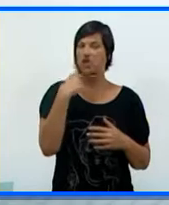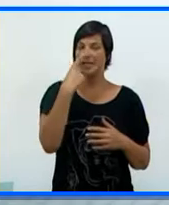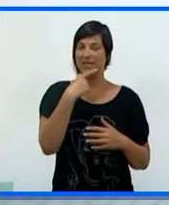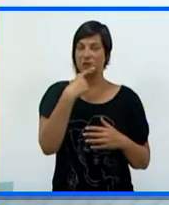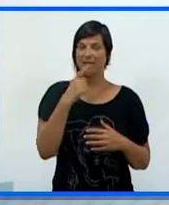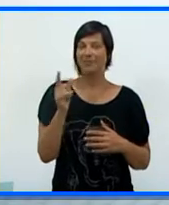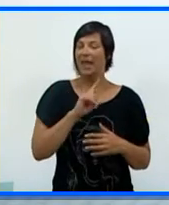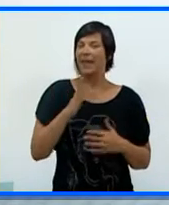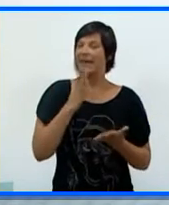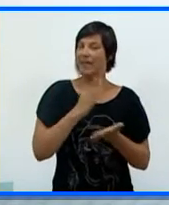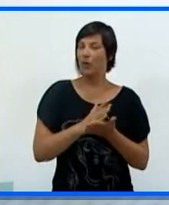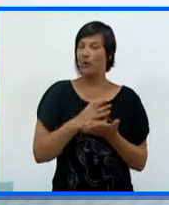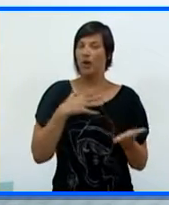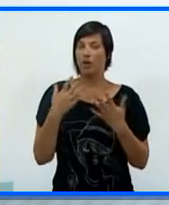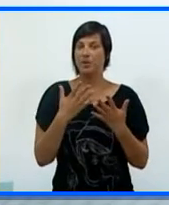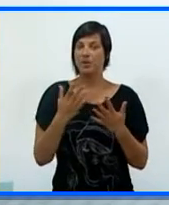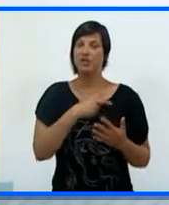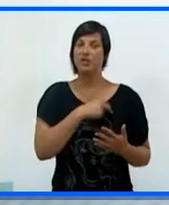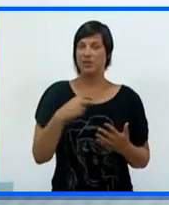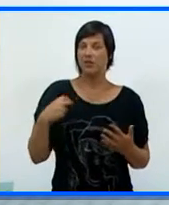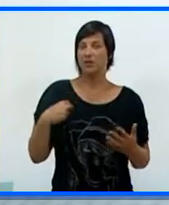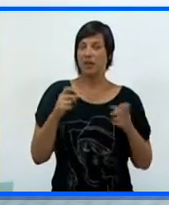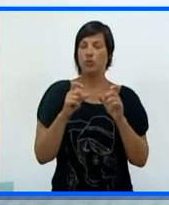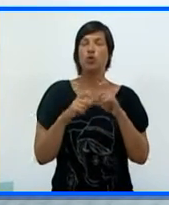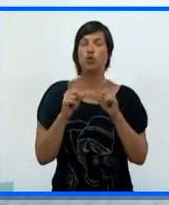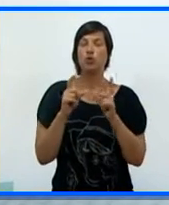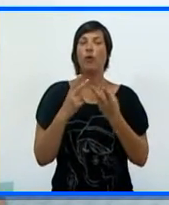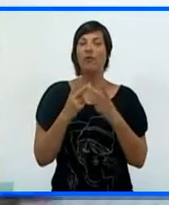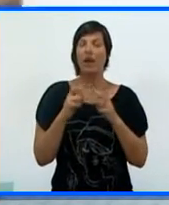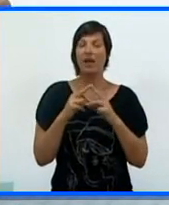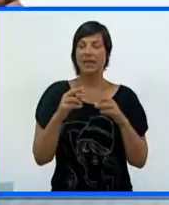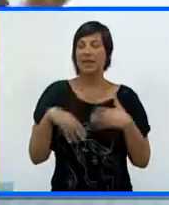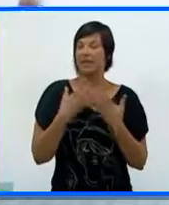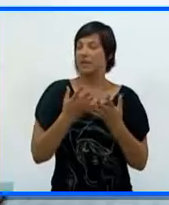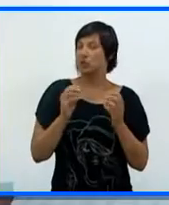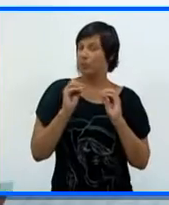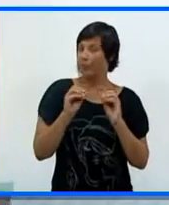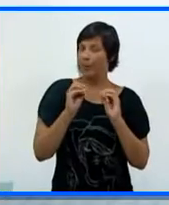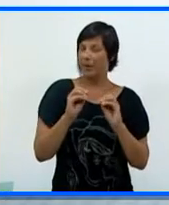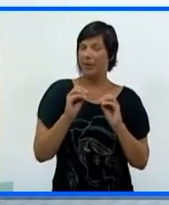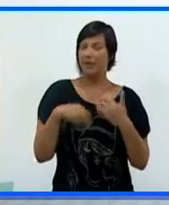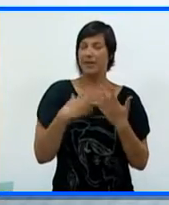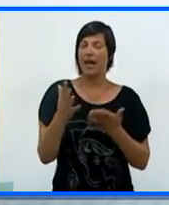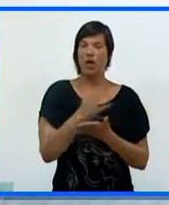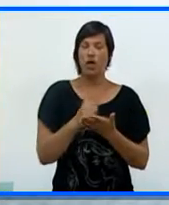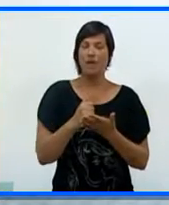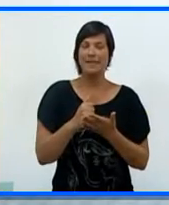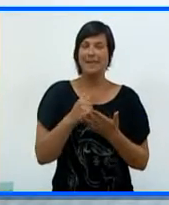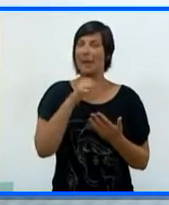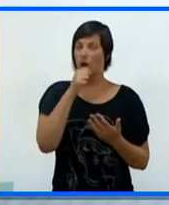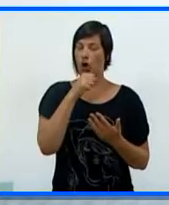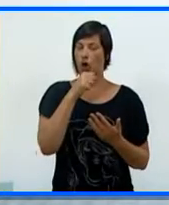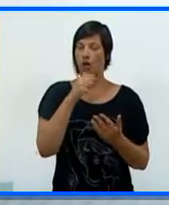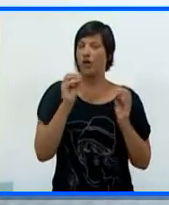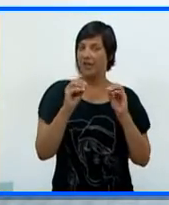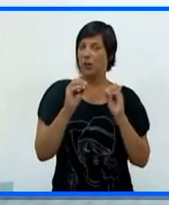sa usana? Nije uvijek. To obično ovi koji su išli u Zagrebu su vag, njih su primorali da, jer više da koriste govor